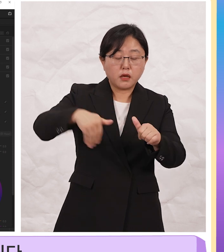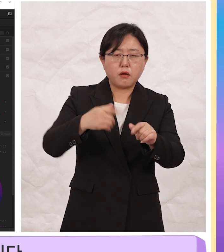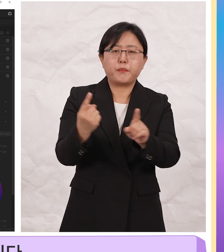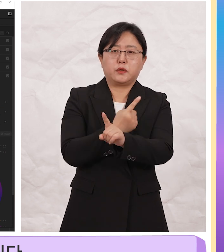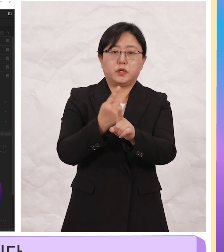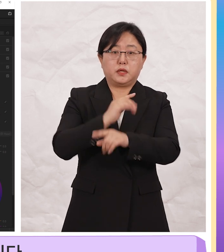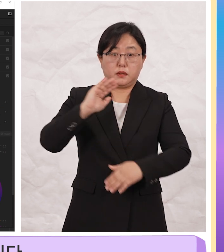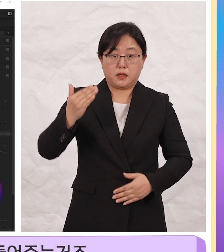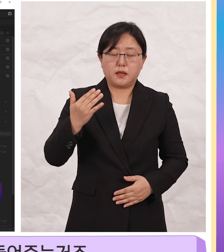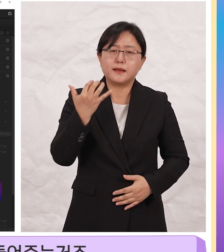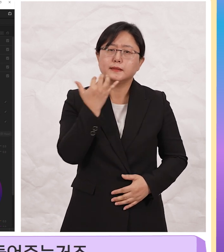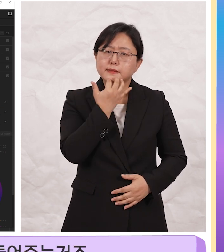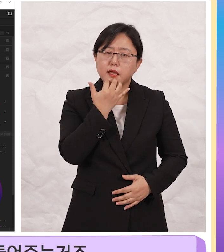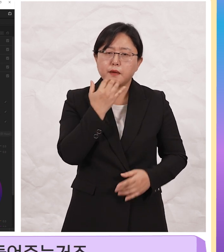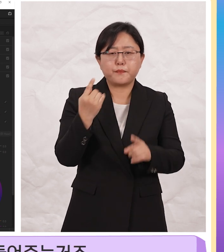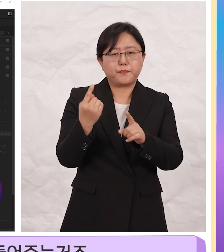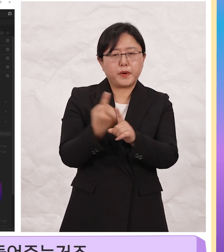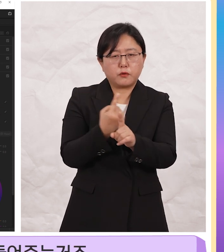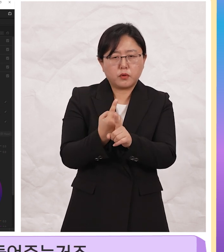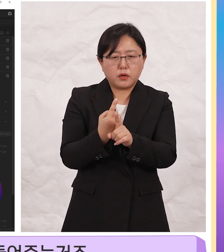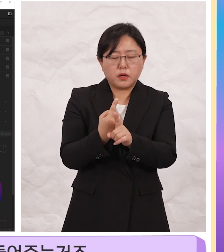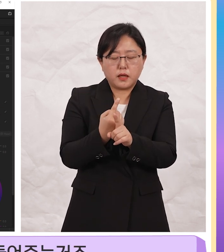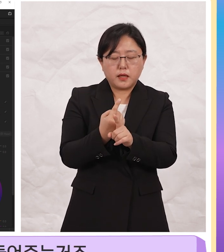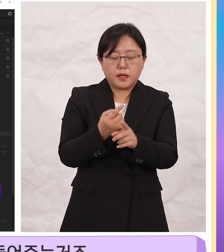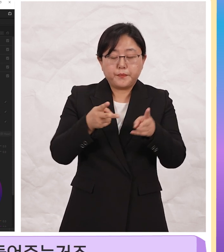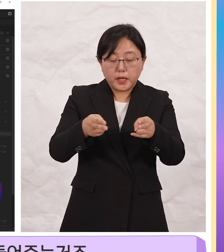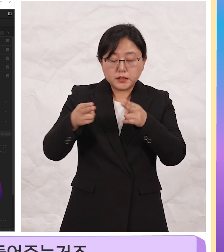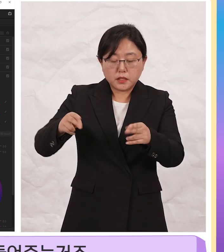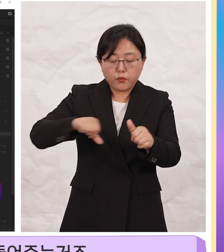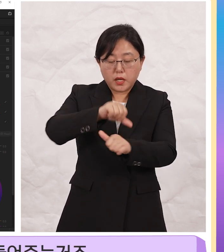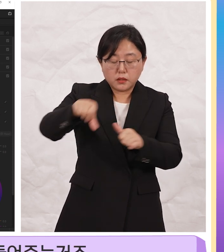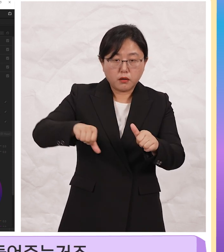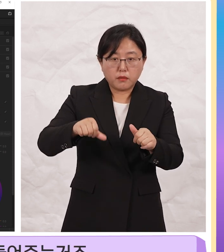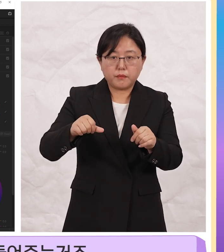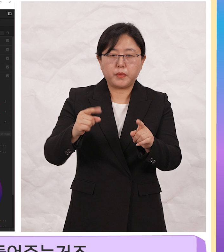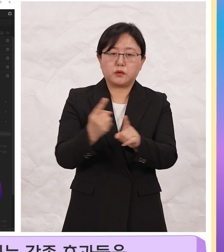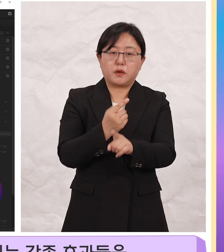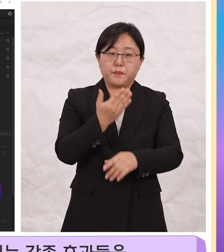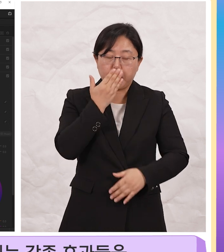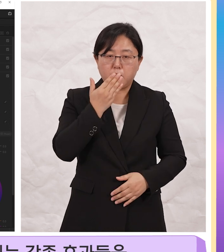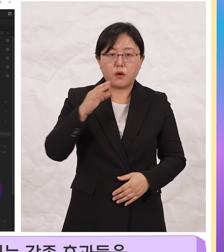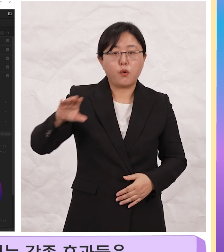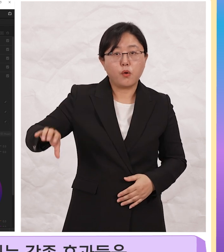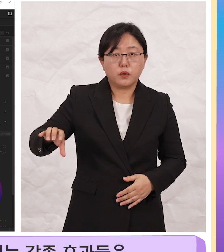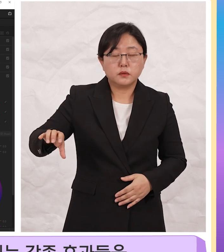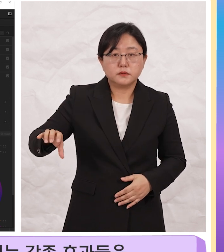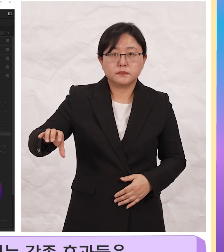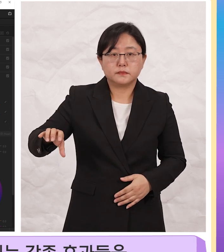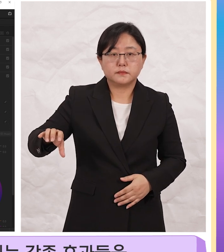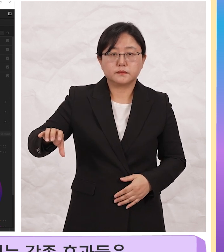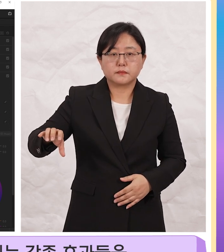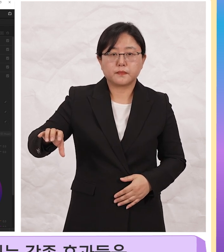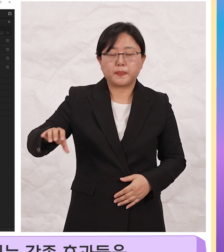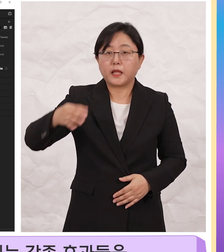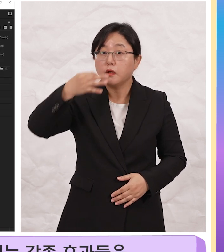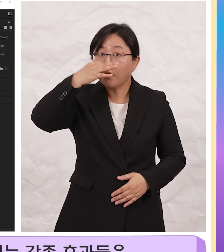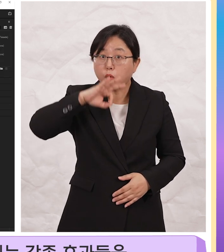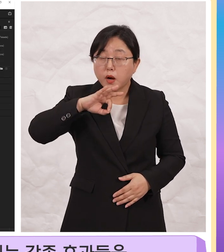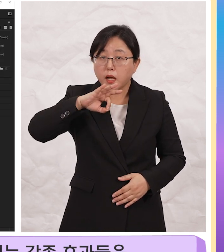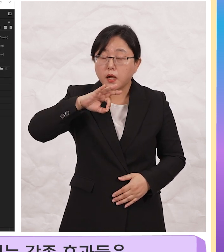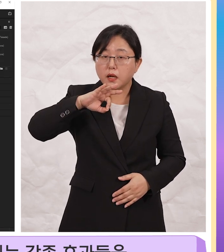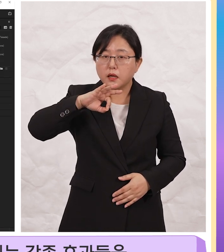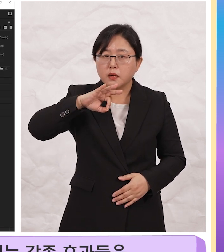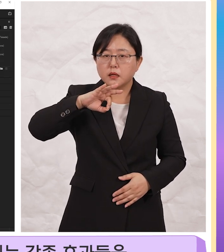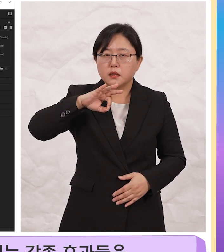이렇게 바뀌게 됩니다. 색 보정과 관련된 편집 환경으로 만들어주는 거죠. 그 오른쪽에 있는 효과